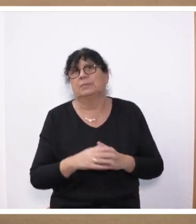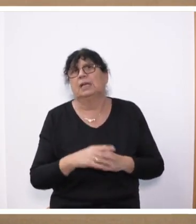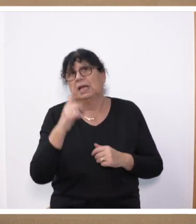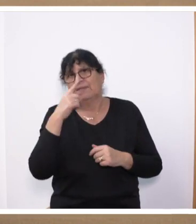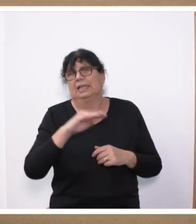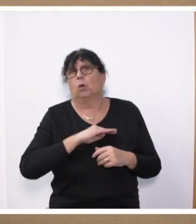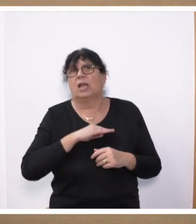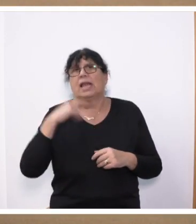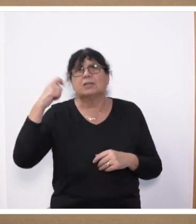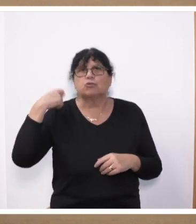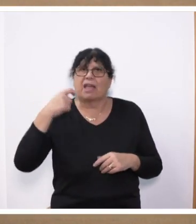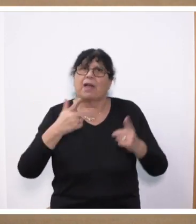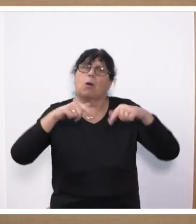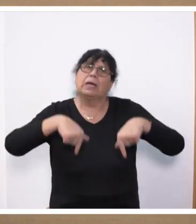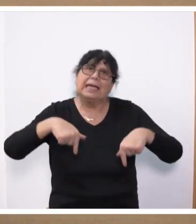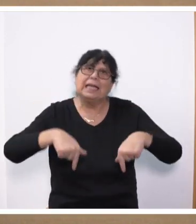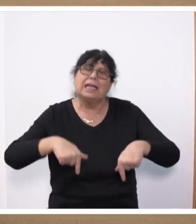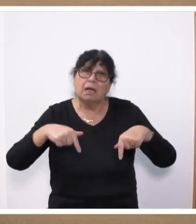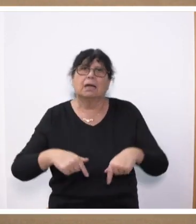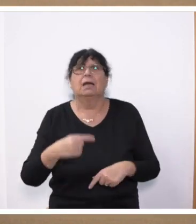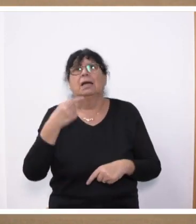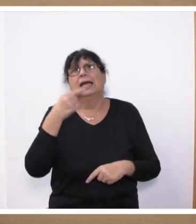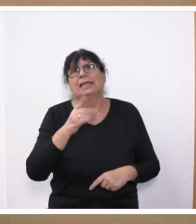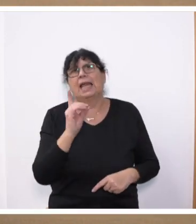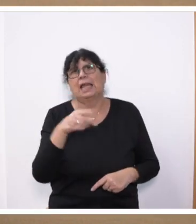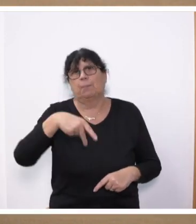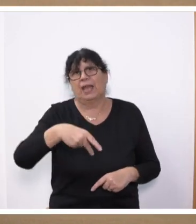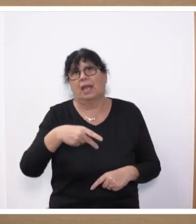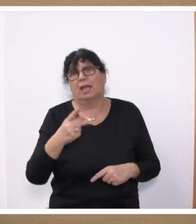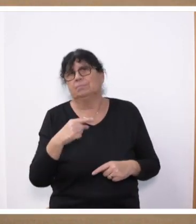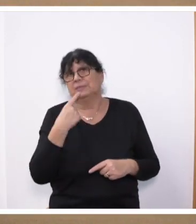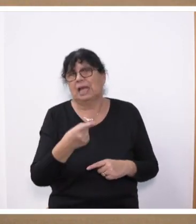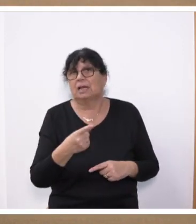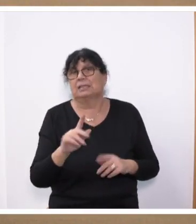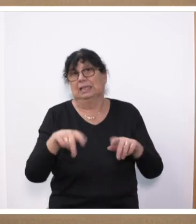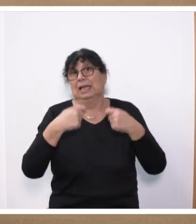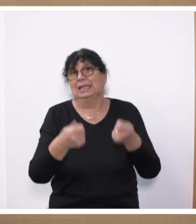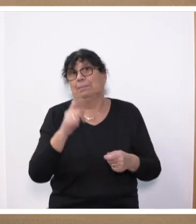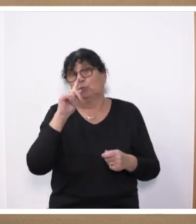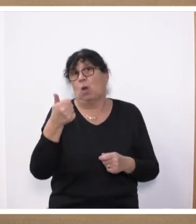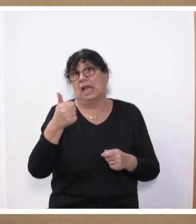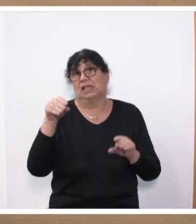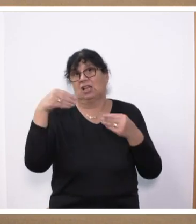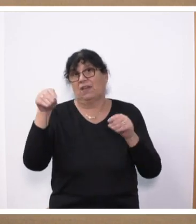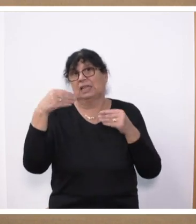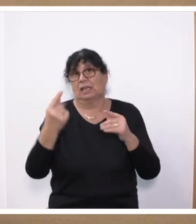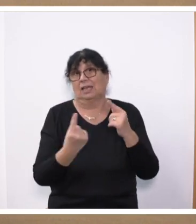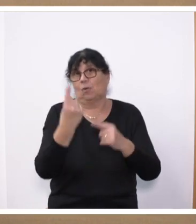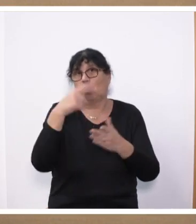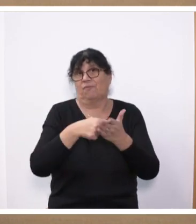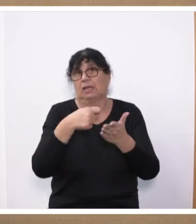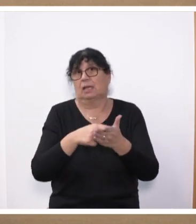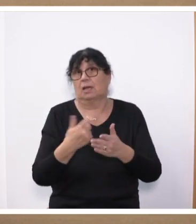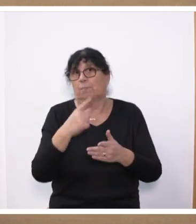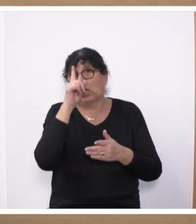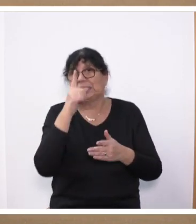Kollege Schäfer auch hier die GdP zitiert, dann zeigt es, es gibt wohl nur eine qualitativ hochwertige